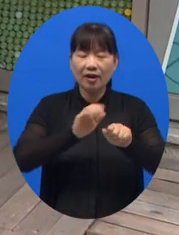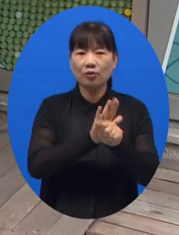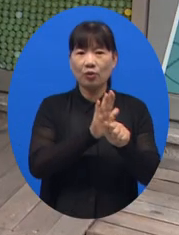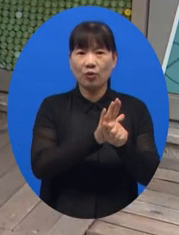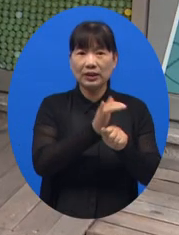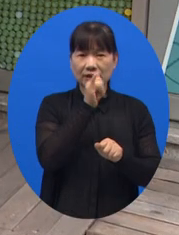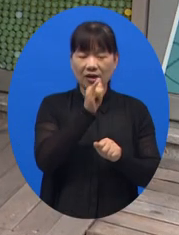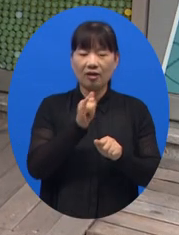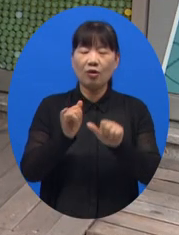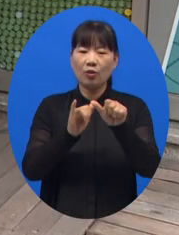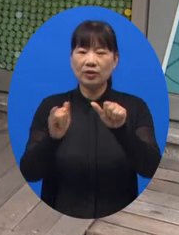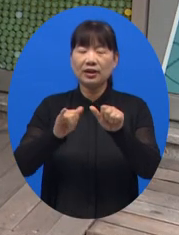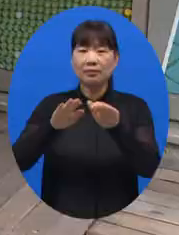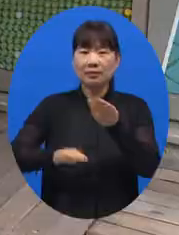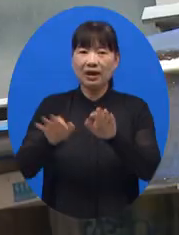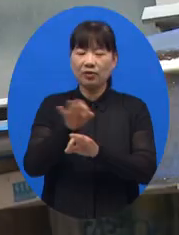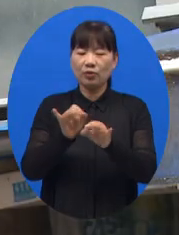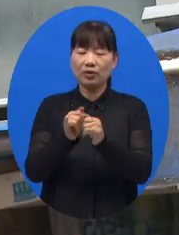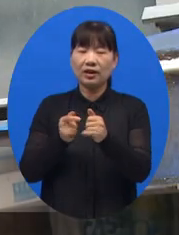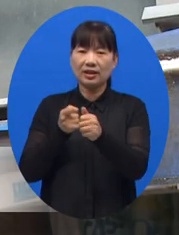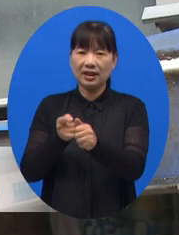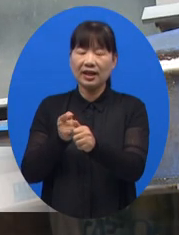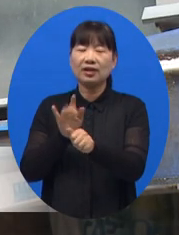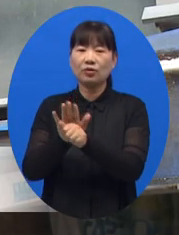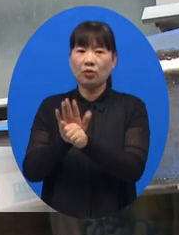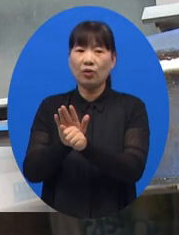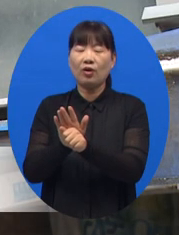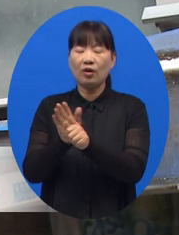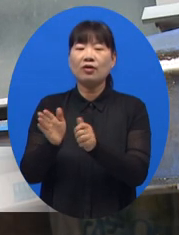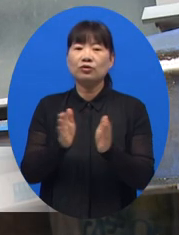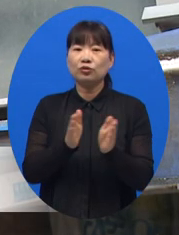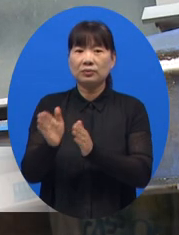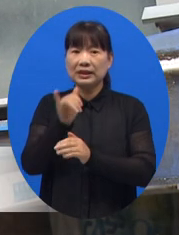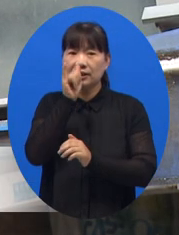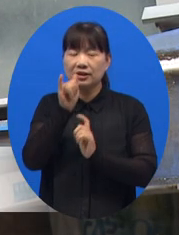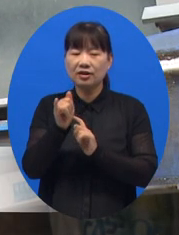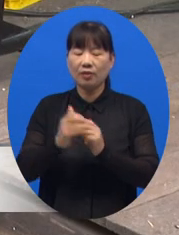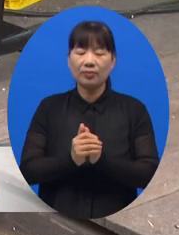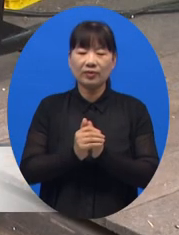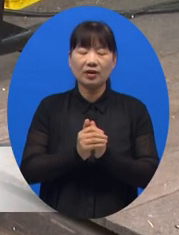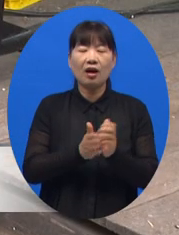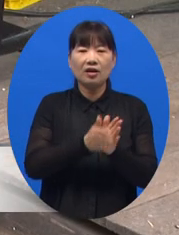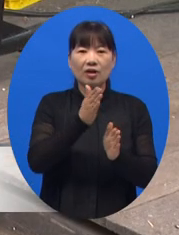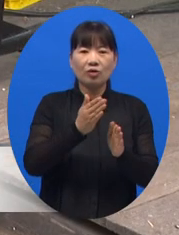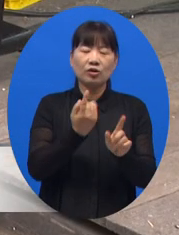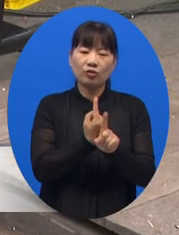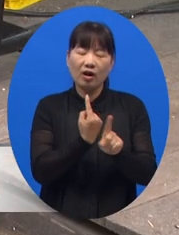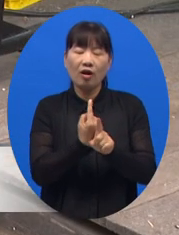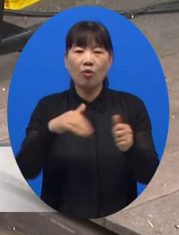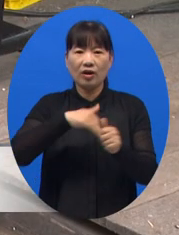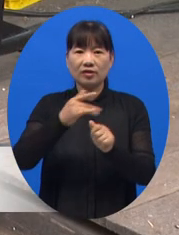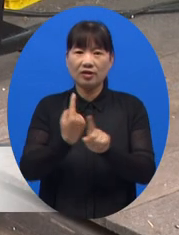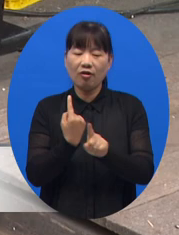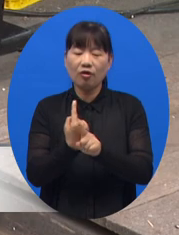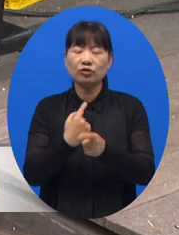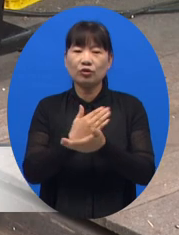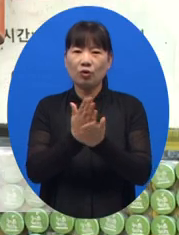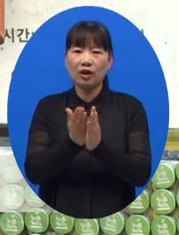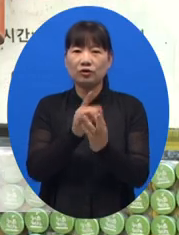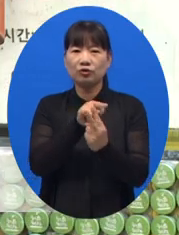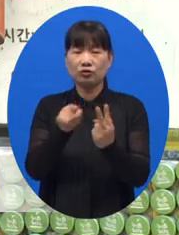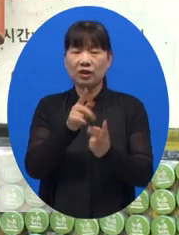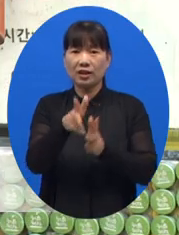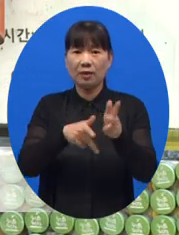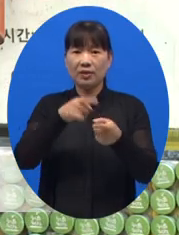위해 지원책을 마련했습니다. 소상공인 경영 환경 개선과 창업 초기 소상공인 경영 환경 개선 등 두 개 사업의